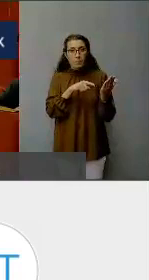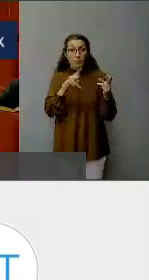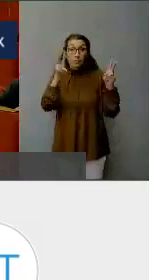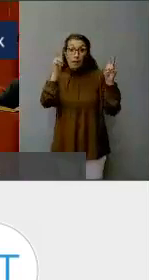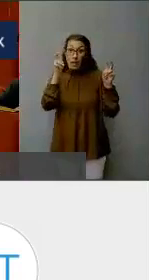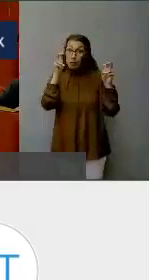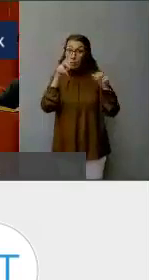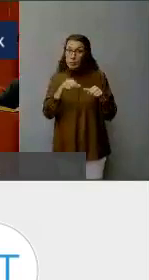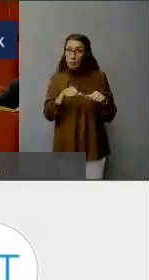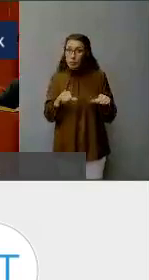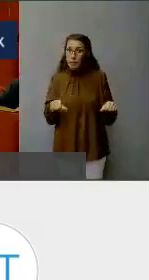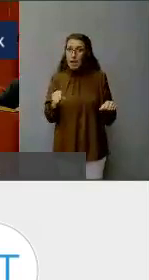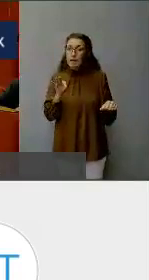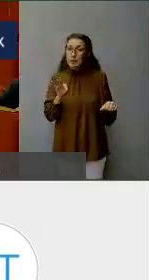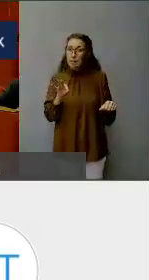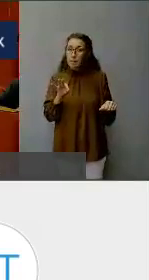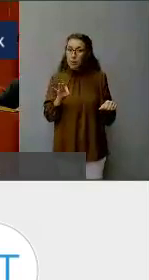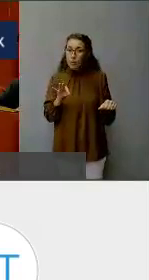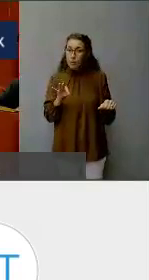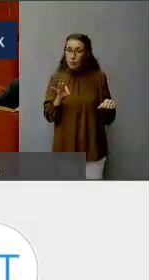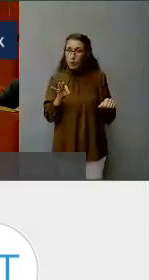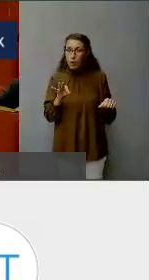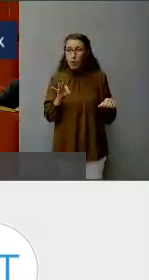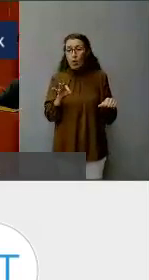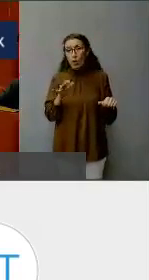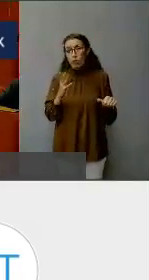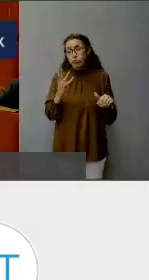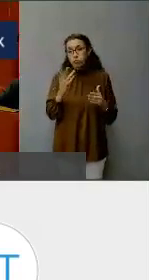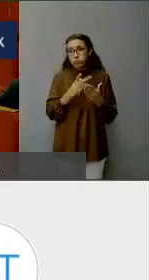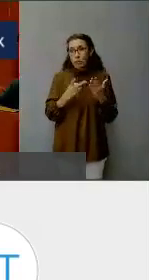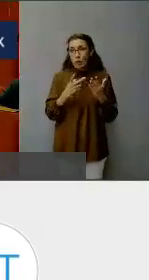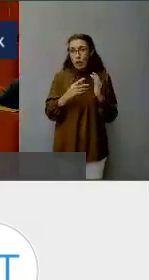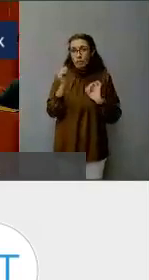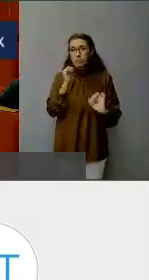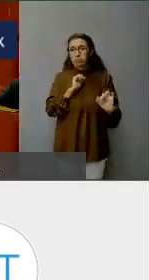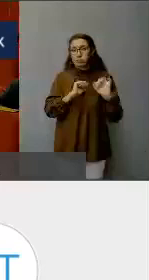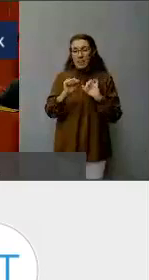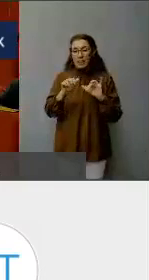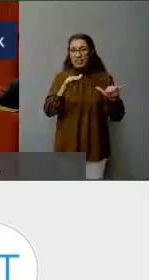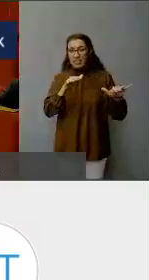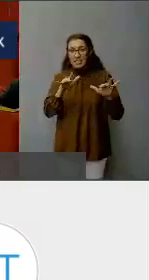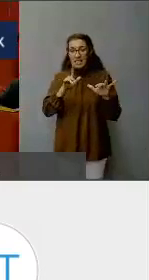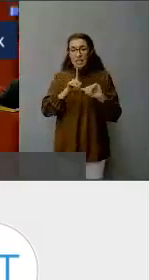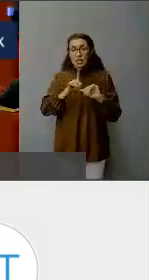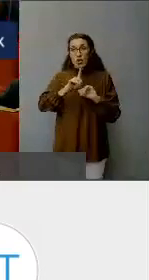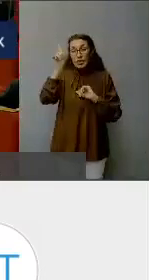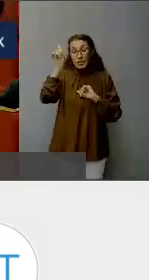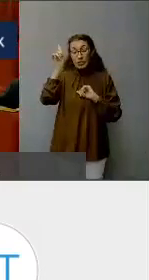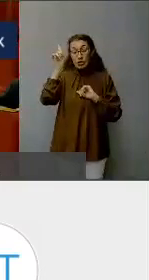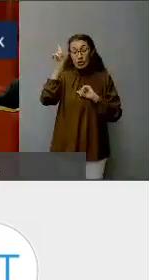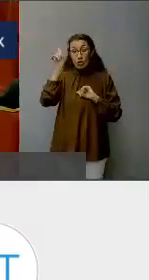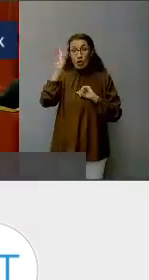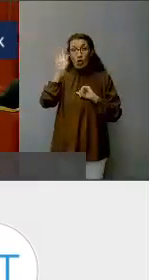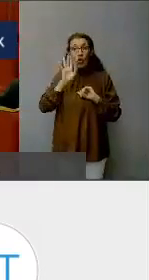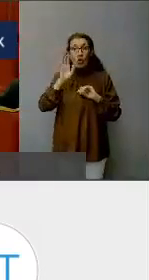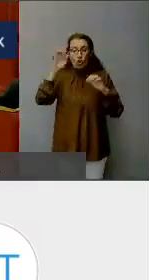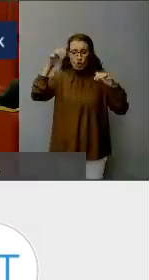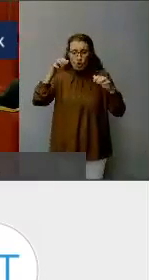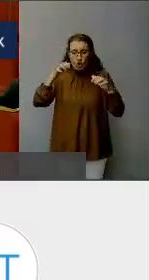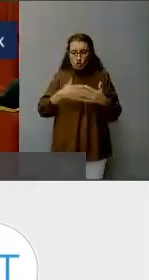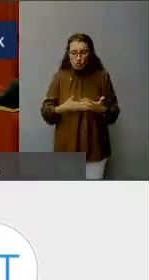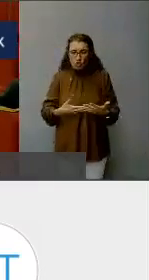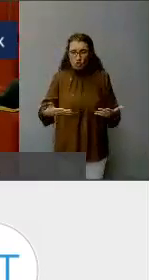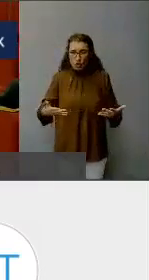quello del contrasto al dissesto idrogeologico grande capitolo che questa giunta ha